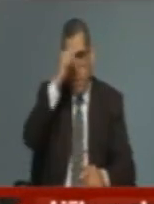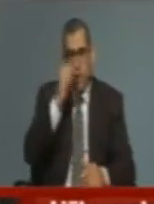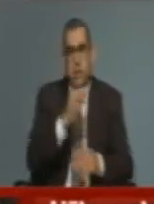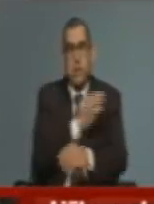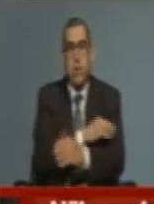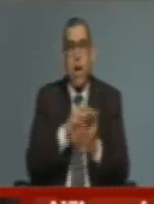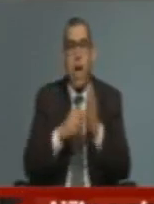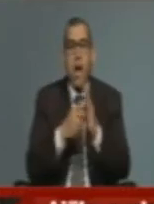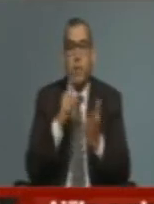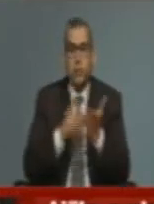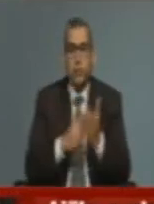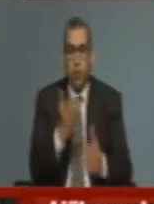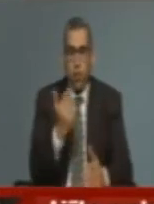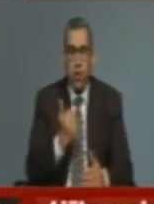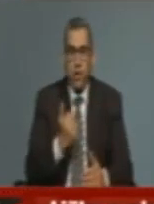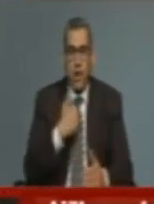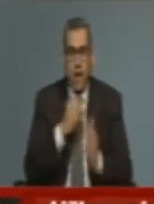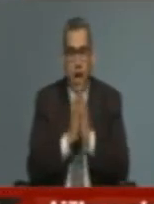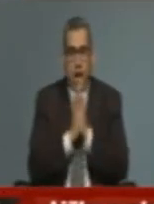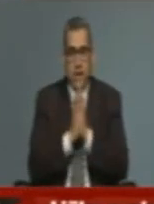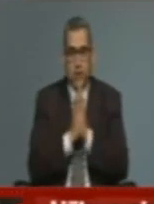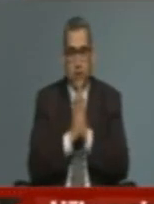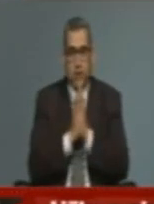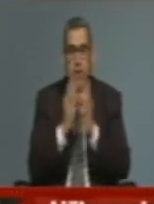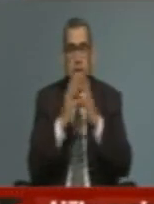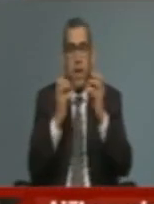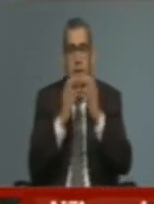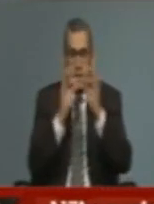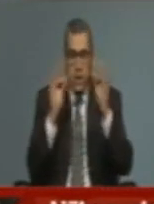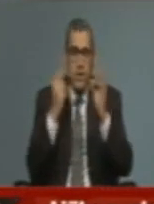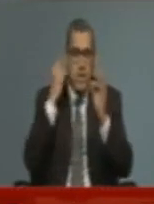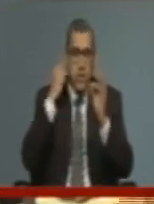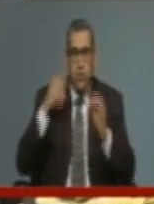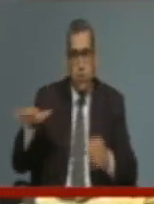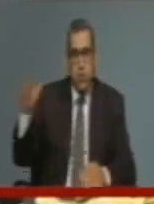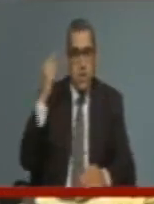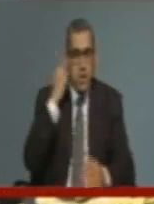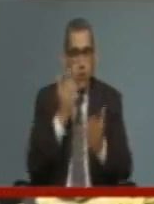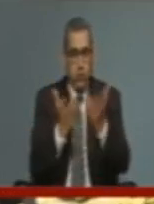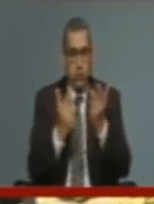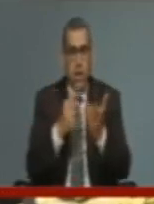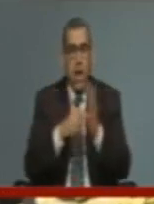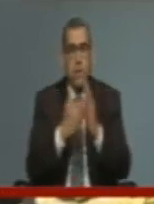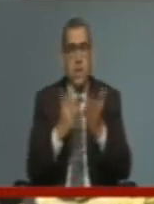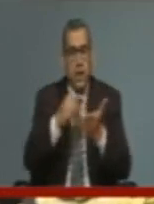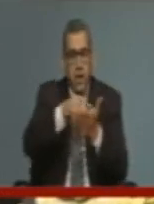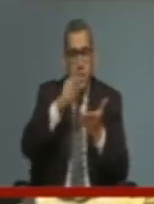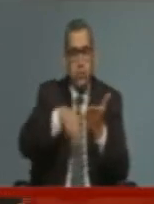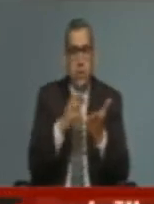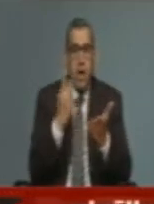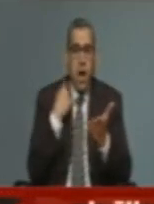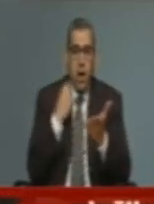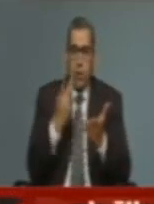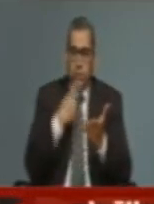يعني، انا اسف يعني، شويه تفاصيل نسمعها كلنا. الحكايه دي بتتعمل ازاي؟ والرقم بيبقى